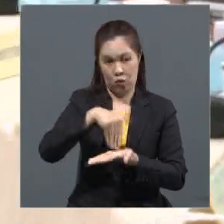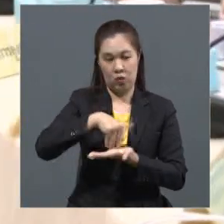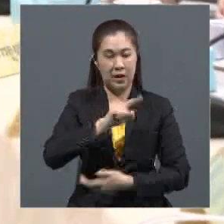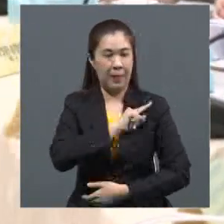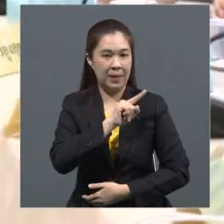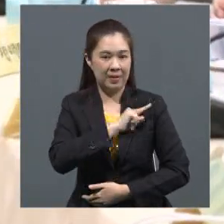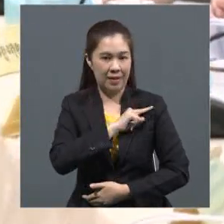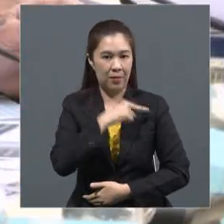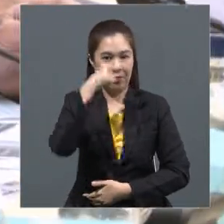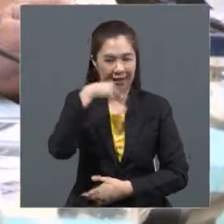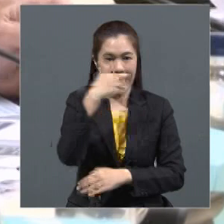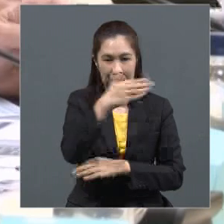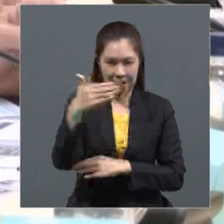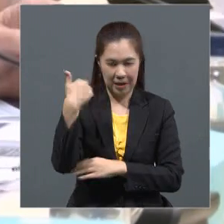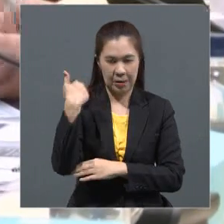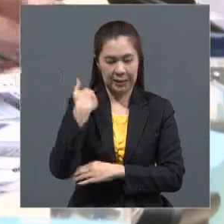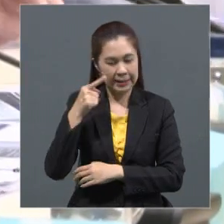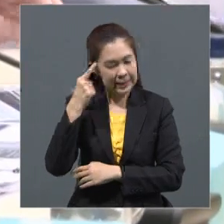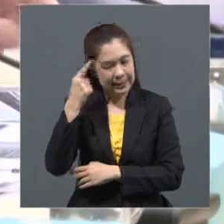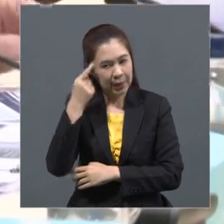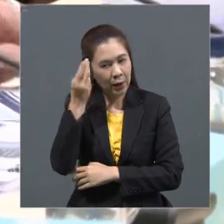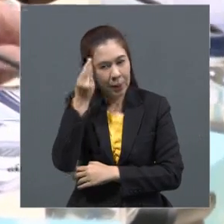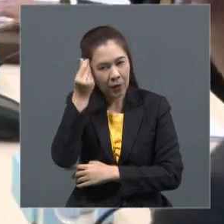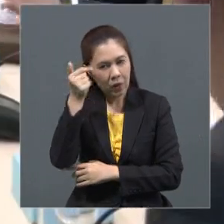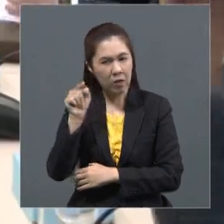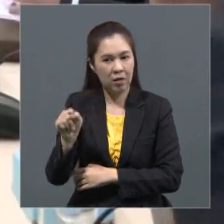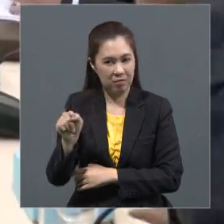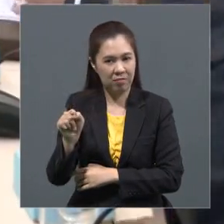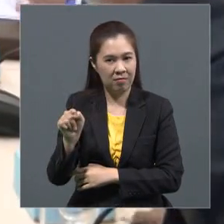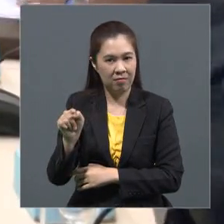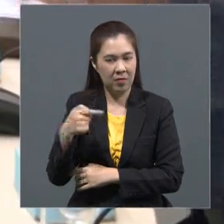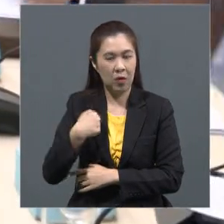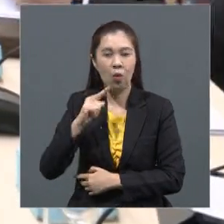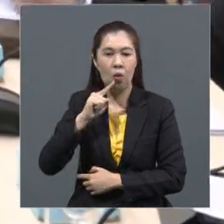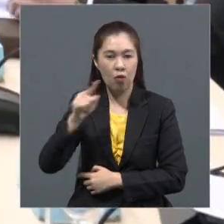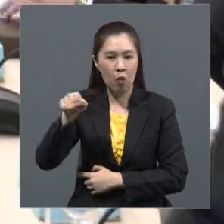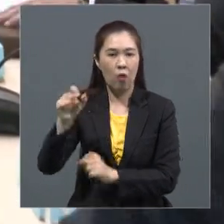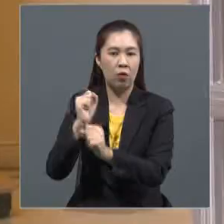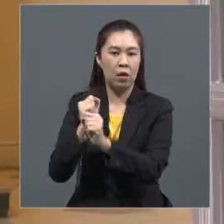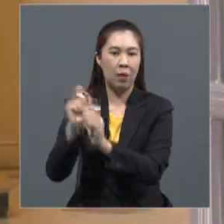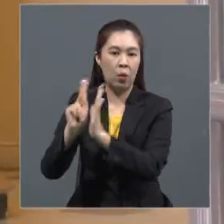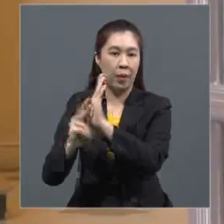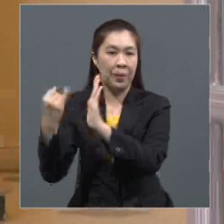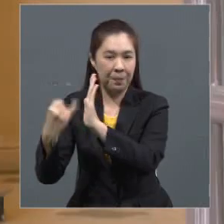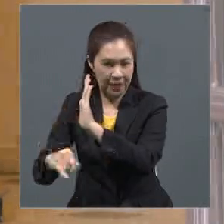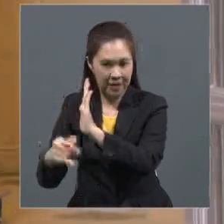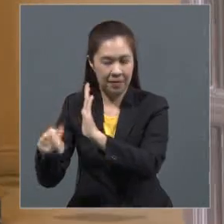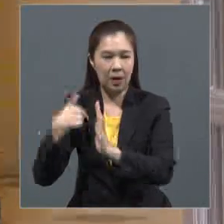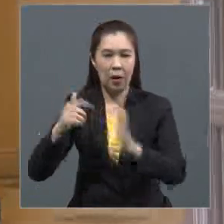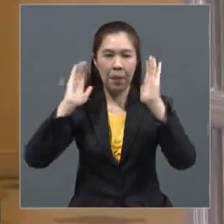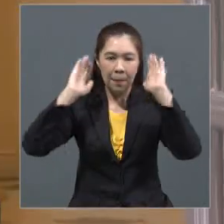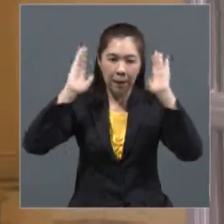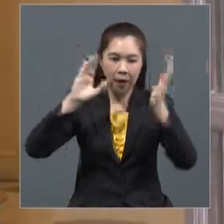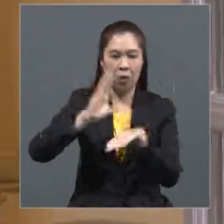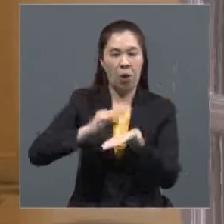ประเทศไทยร่วมกับหน่วยงานที่เกี่ยวข้องพิจารณาเรื่องเพะเพื่อการร้องทุกข์และก็ดำเนินคดีกันต่อเพิ่มช่องทางการประชาสัมพันธ์